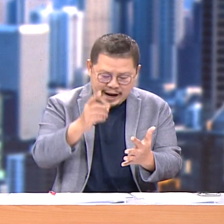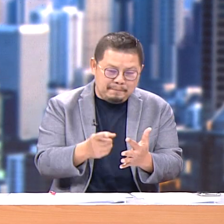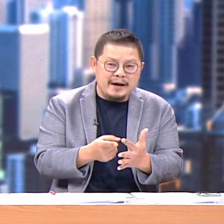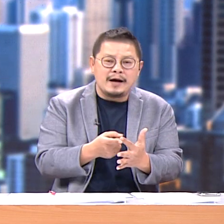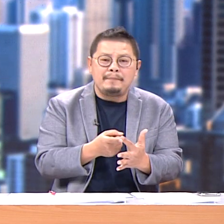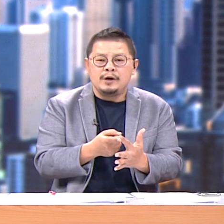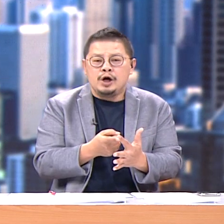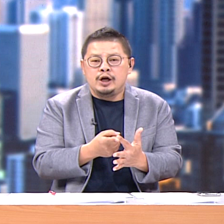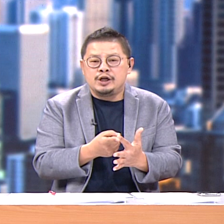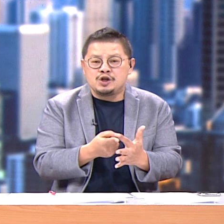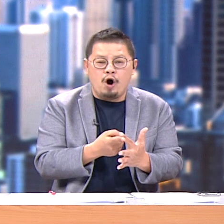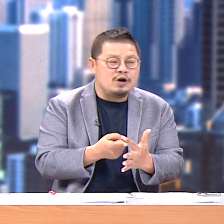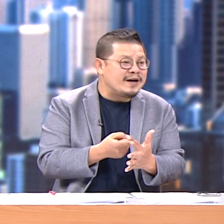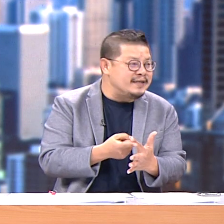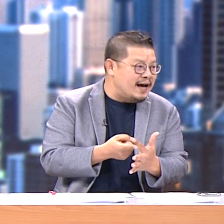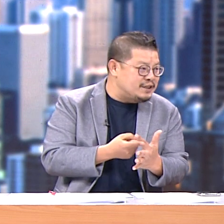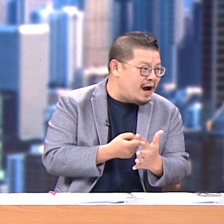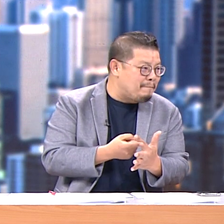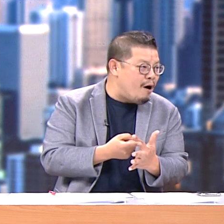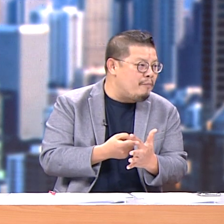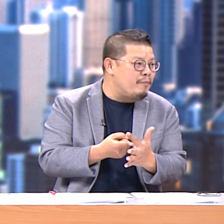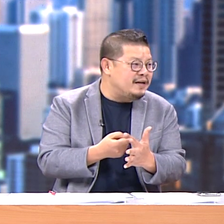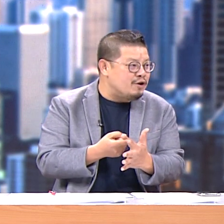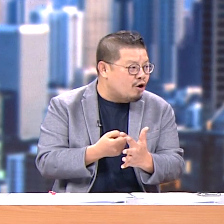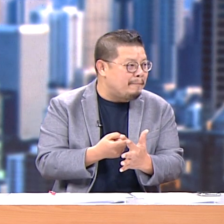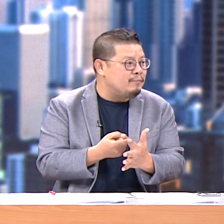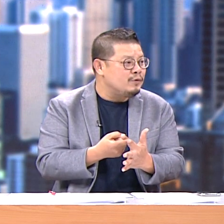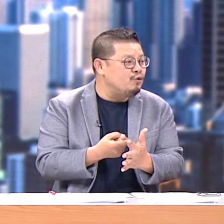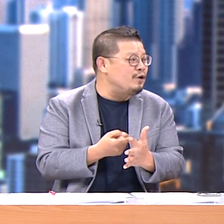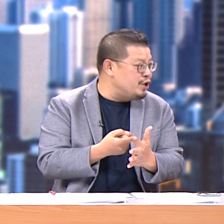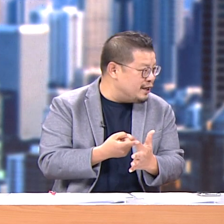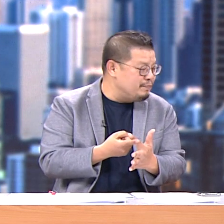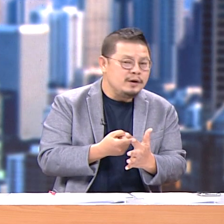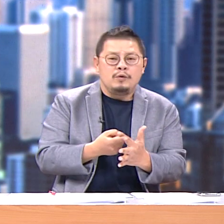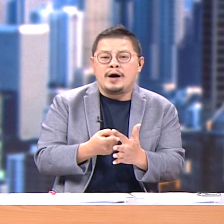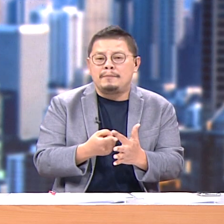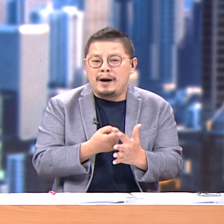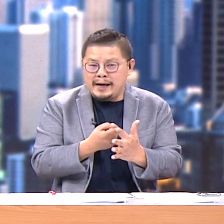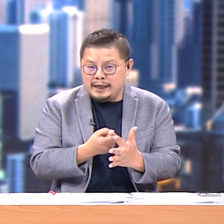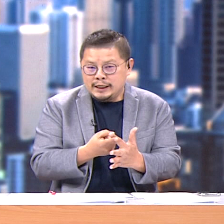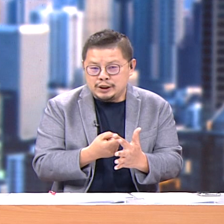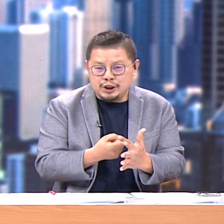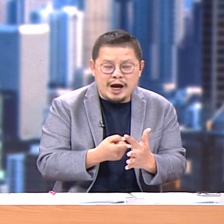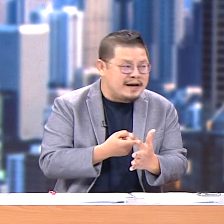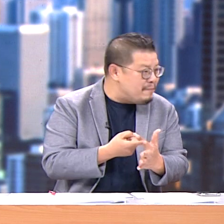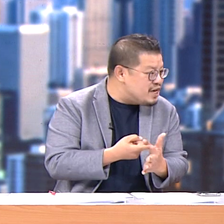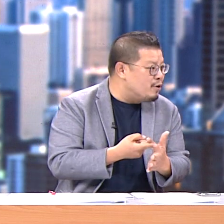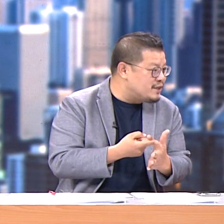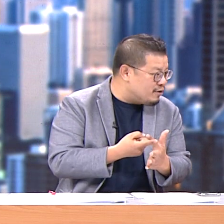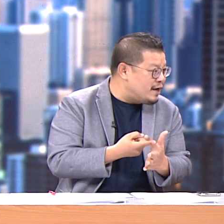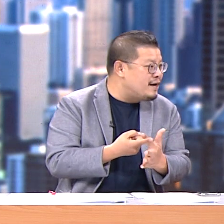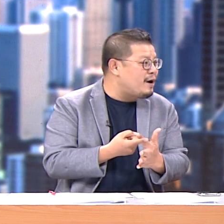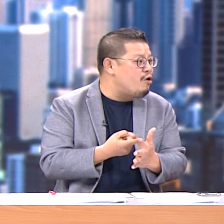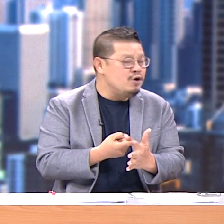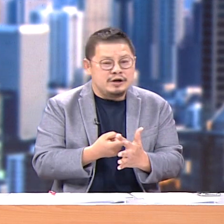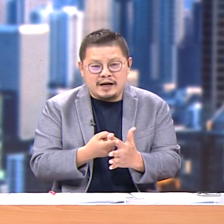ชี้แจงกันไปนะครับเรื่องที่2เรื่องวัคซีนล่าช้าเป้าก็พุ่งไปที่นายกกับคุณอนุทินว่าทำไมถึงใช้แค่ไม่กี่บ